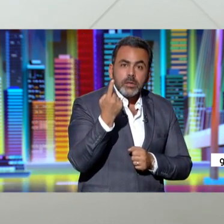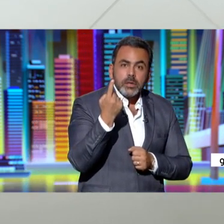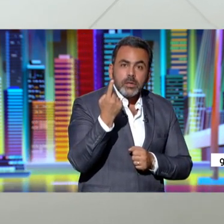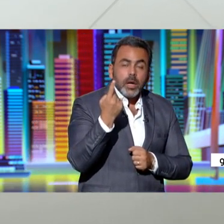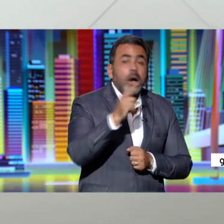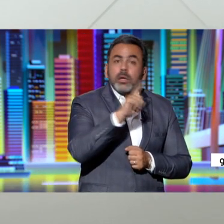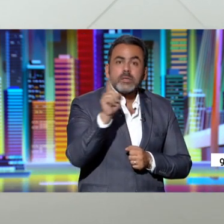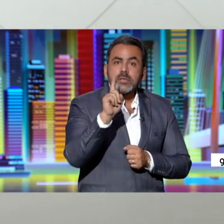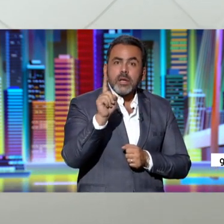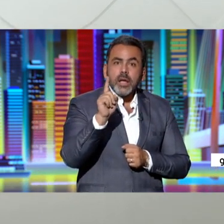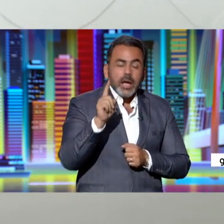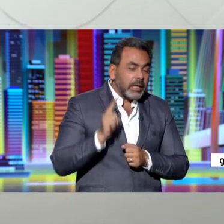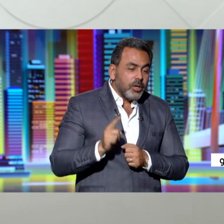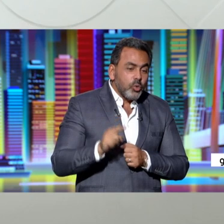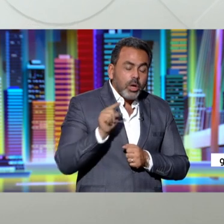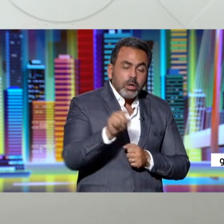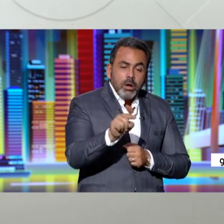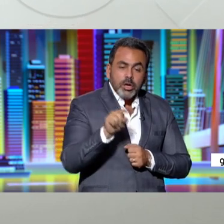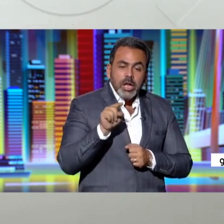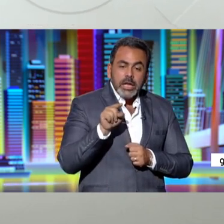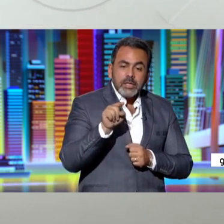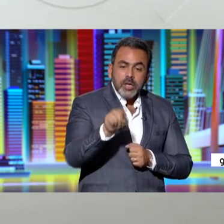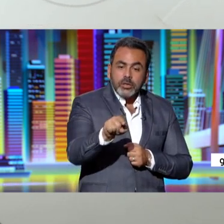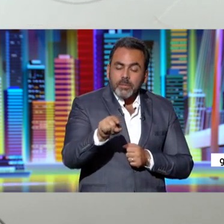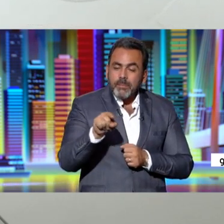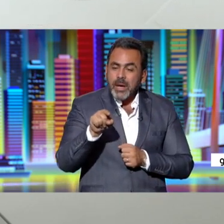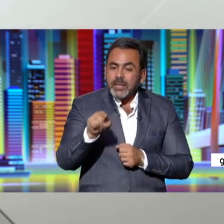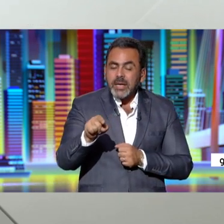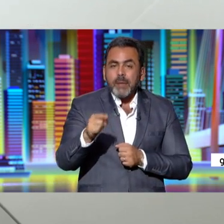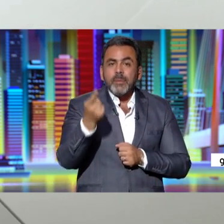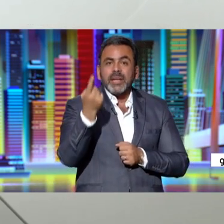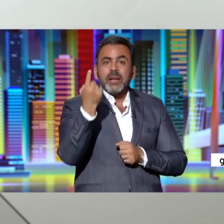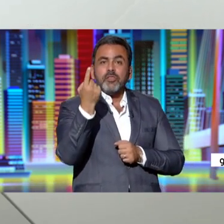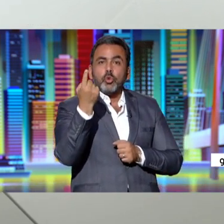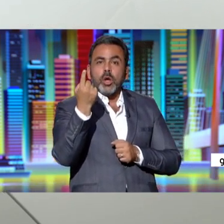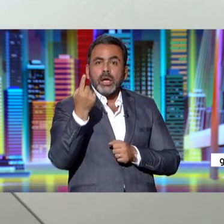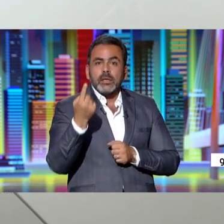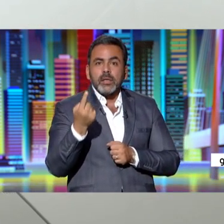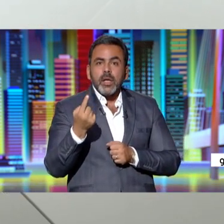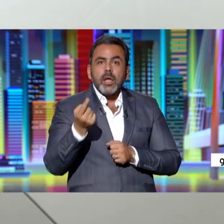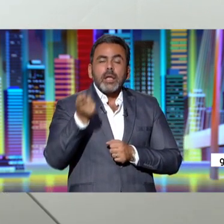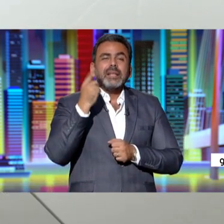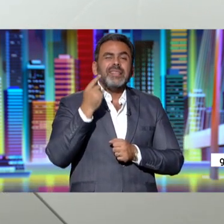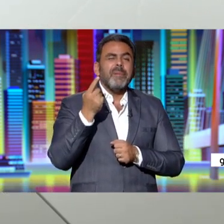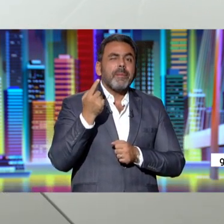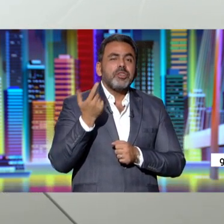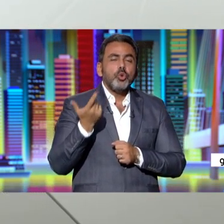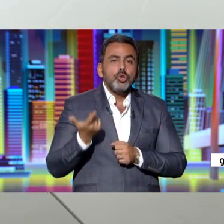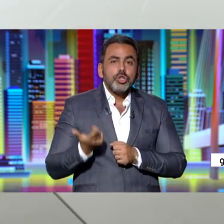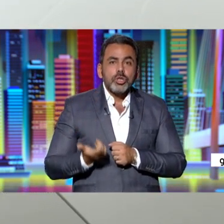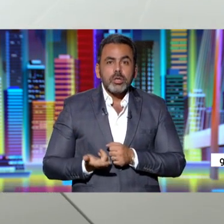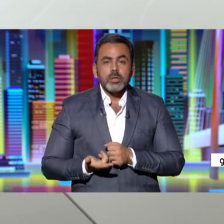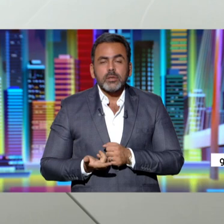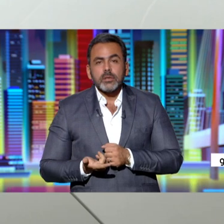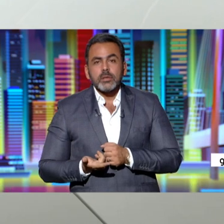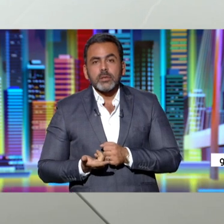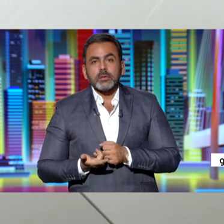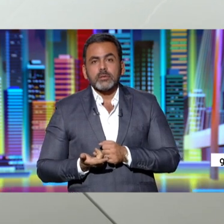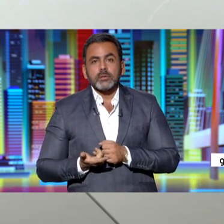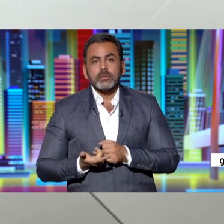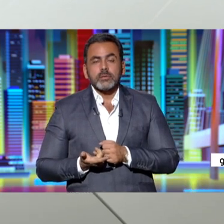فكر خالص على انه قرار صدر من مجلس الامن من غير فيت واحد ده ما